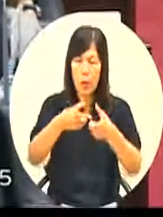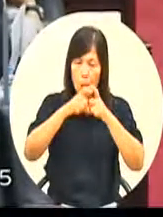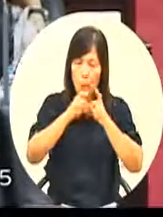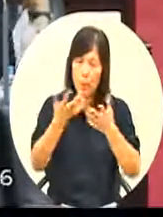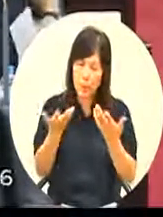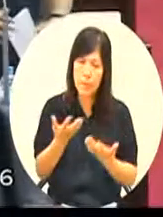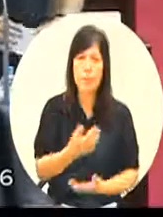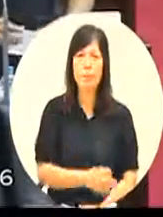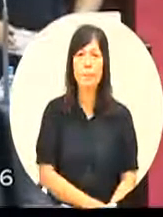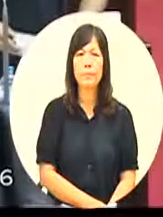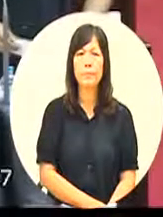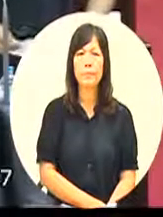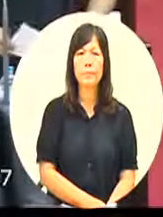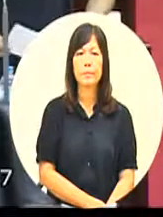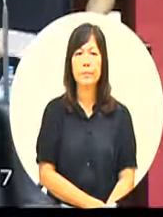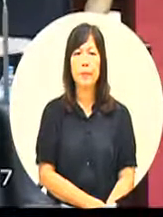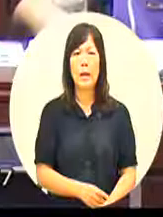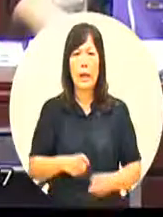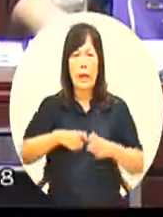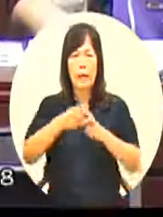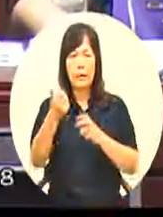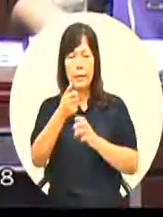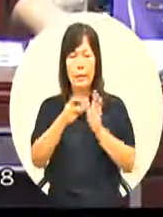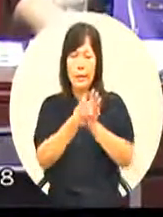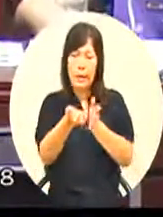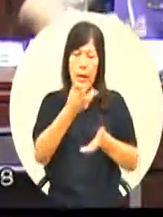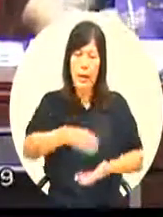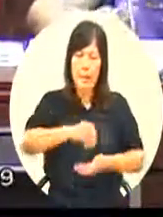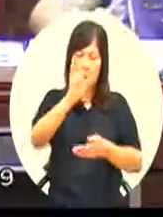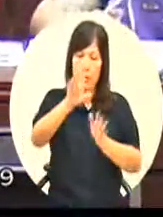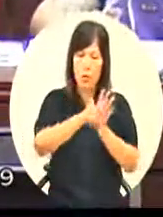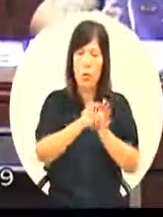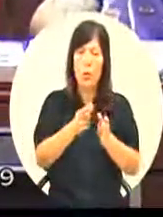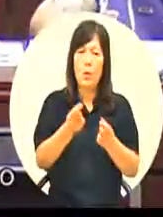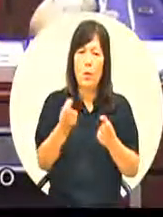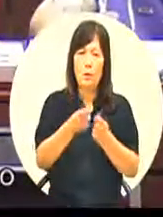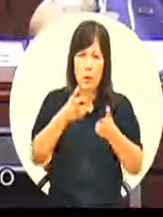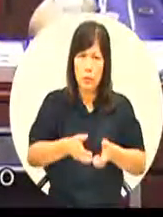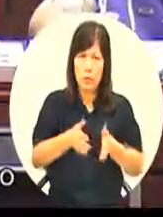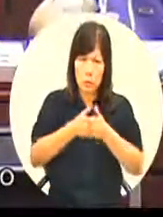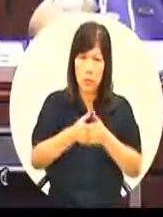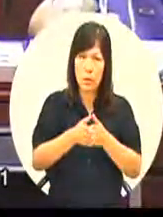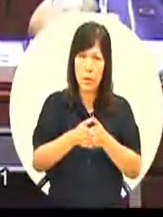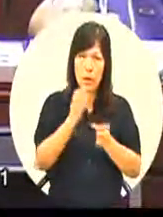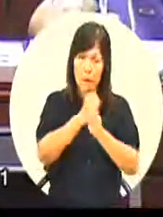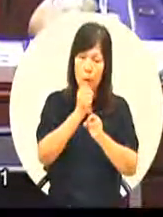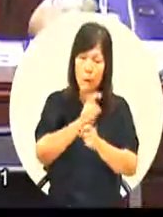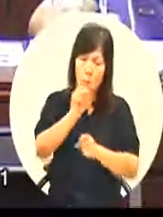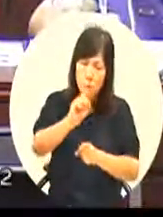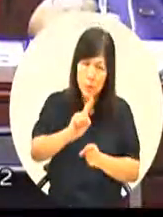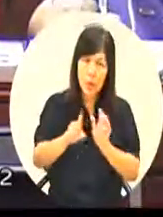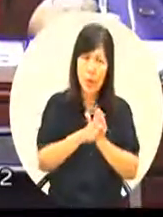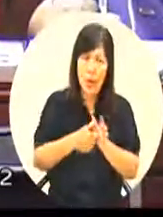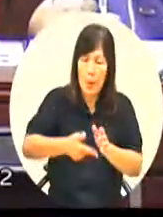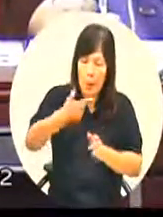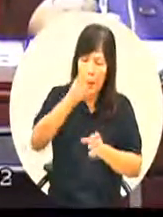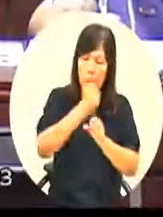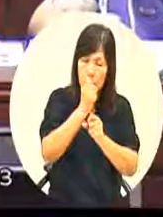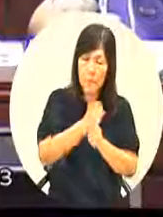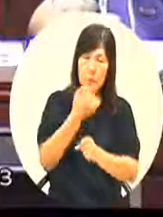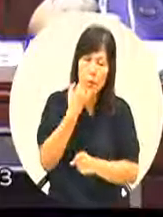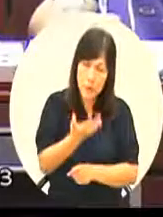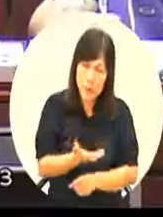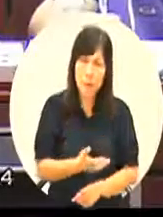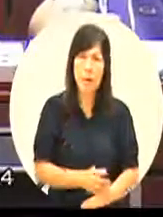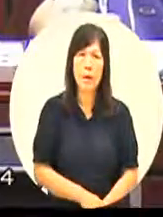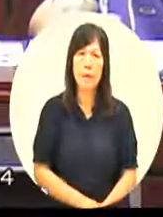谢谢。 那个李议员刚刚提到的，其实已经是非常重要的，就是执行面到底能不能够很快速的处理，就是